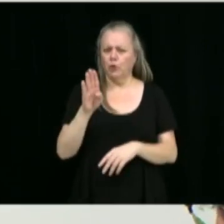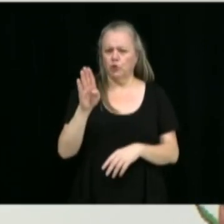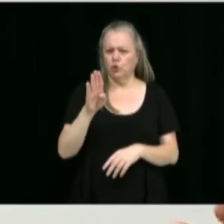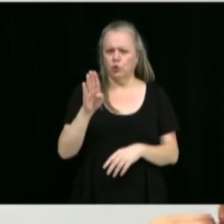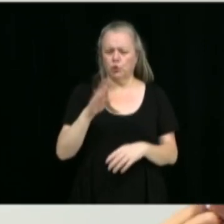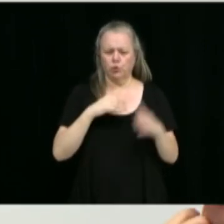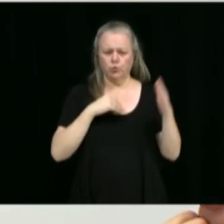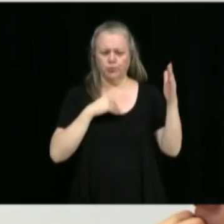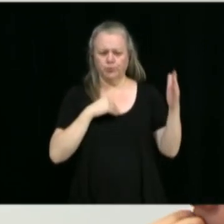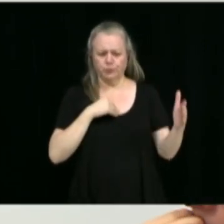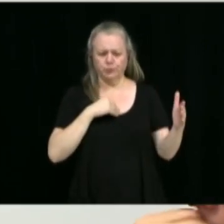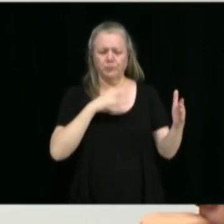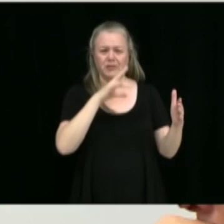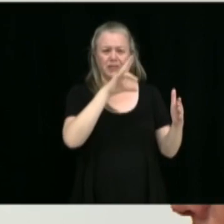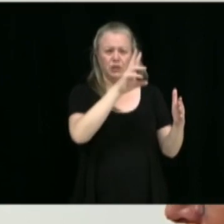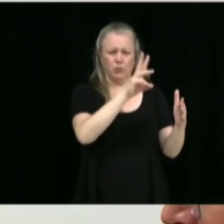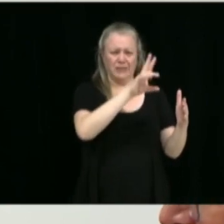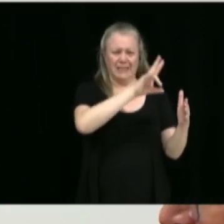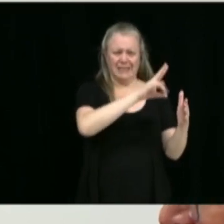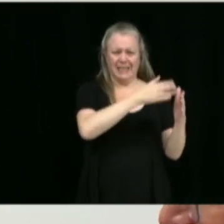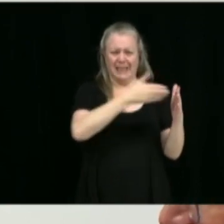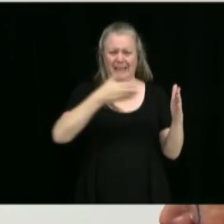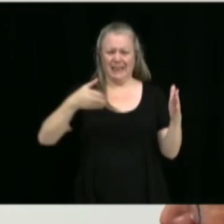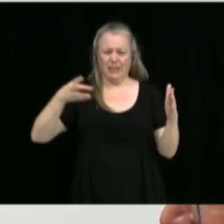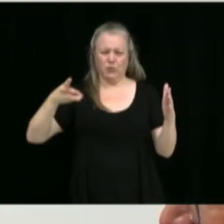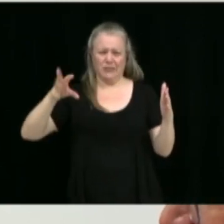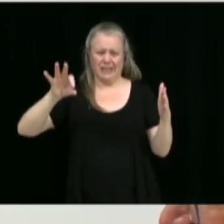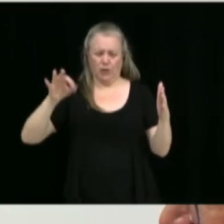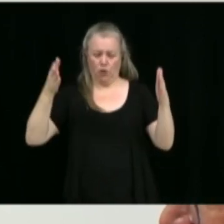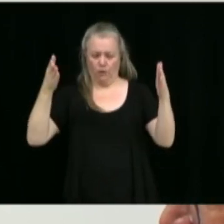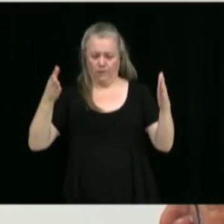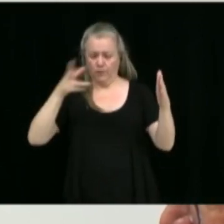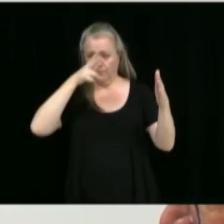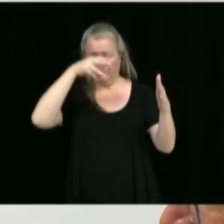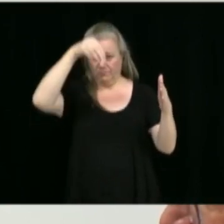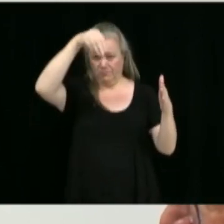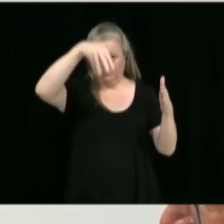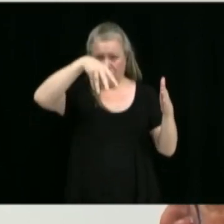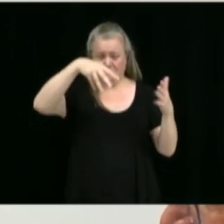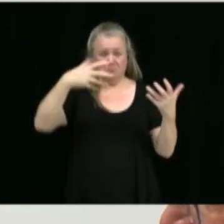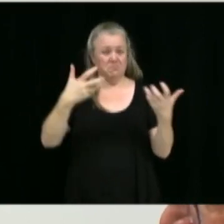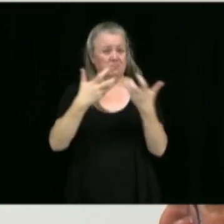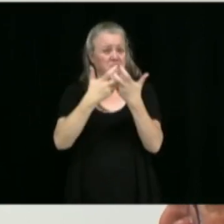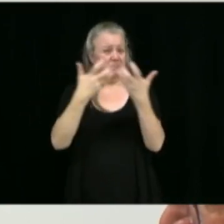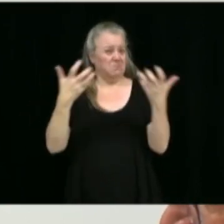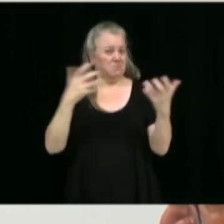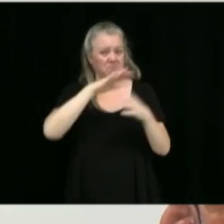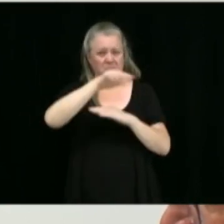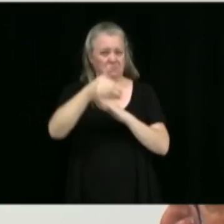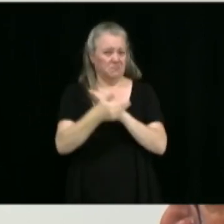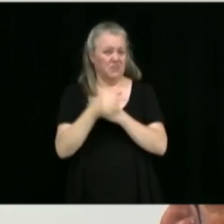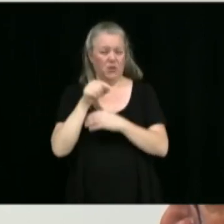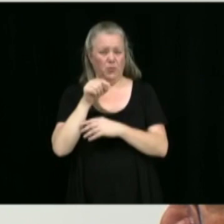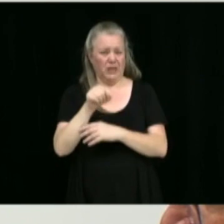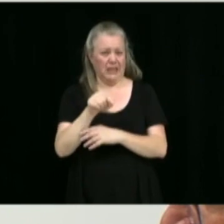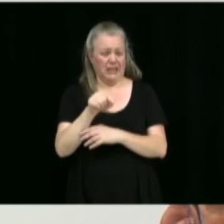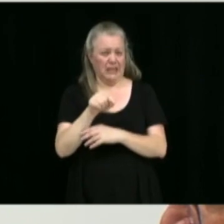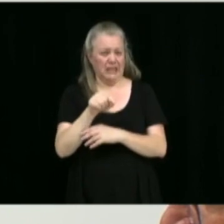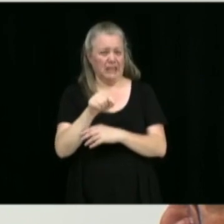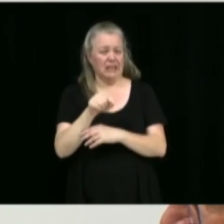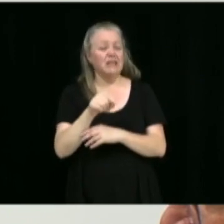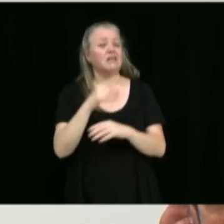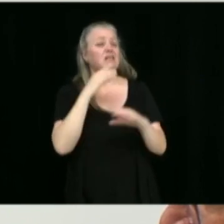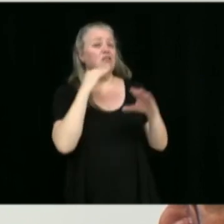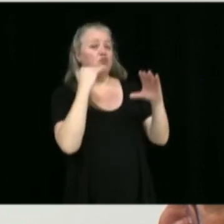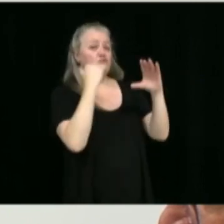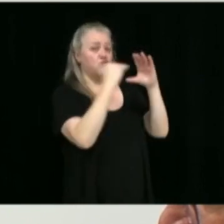entre les adresses 67 et 69, l'éclairage du lampadaire ne fonctionne pas la nuit. Il y a un courriel qui